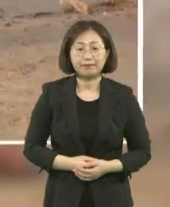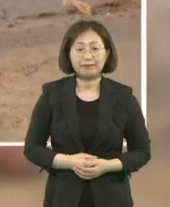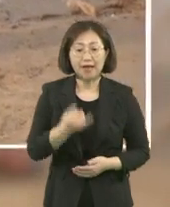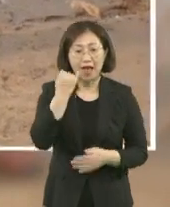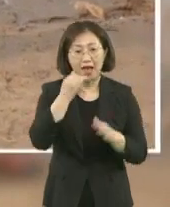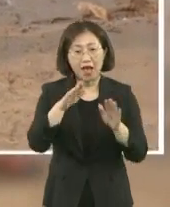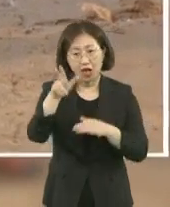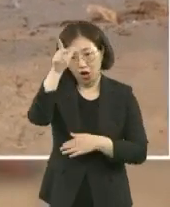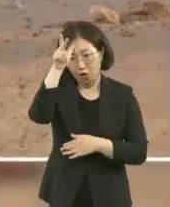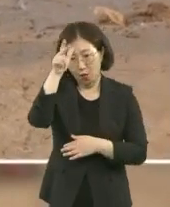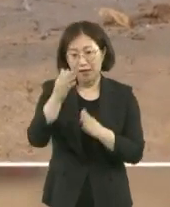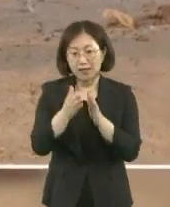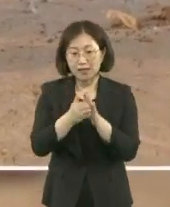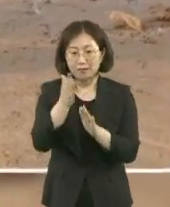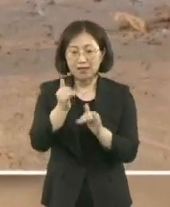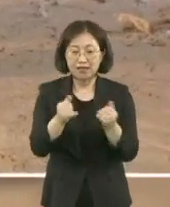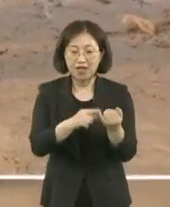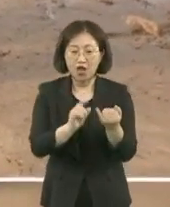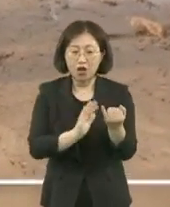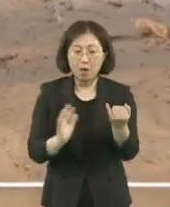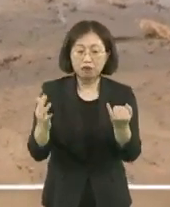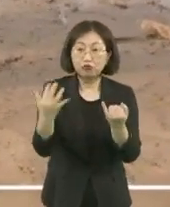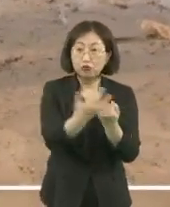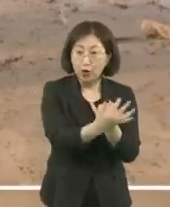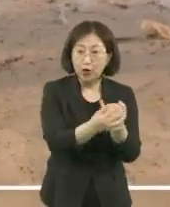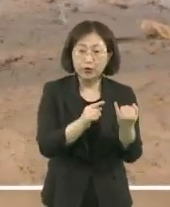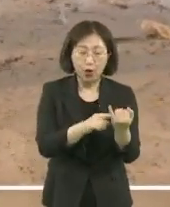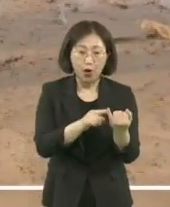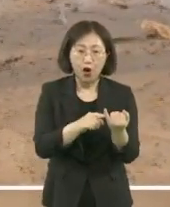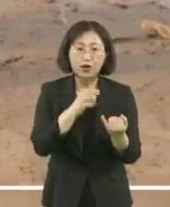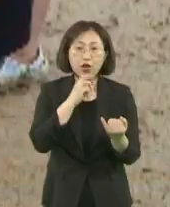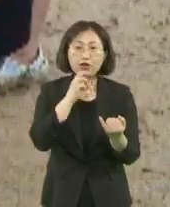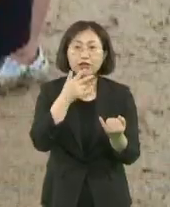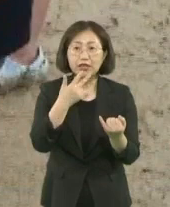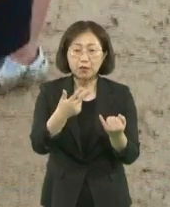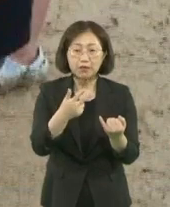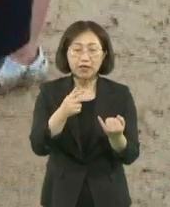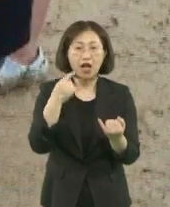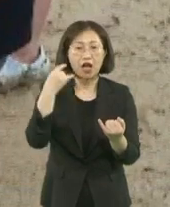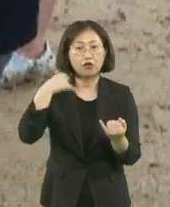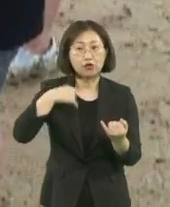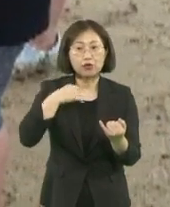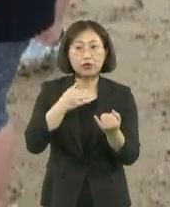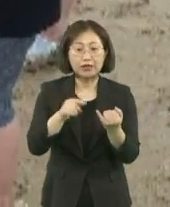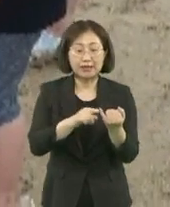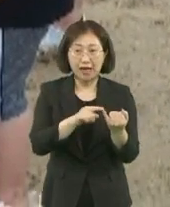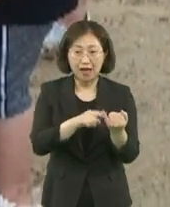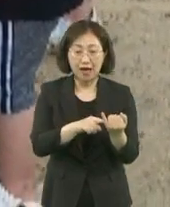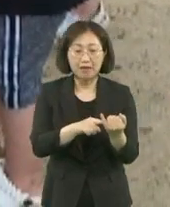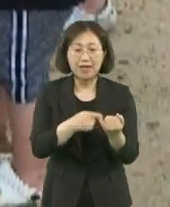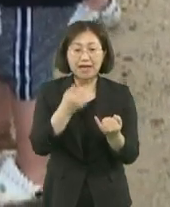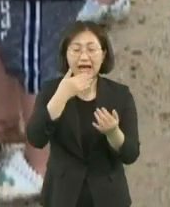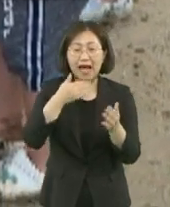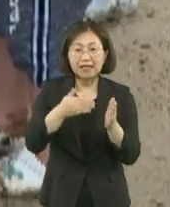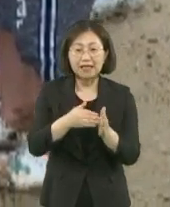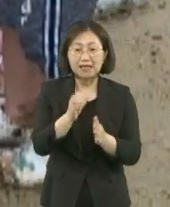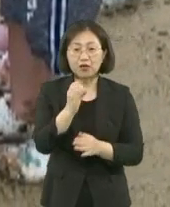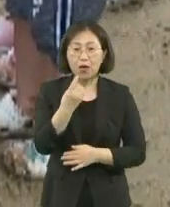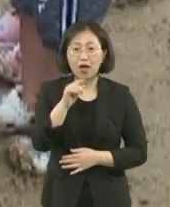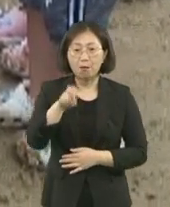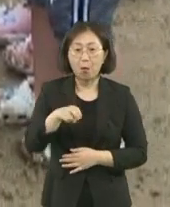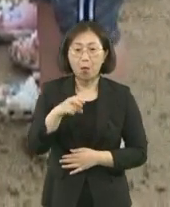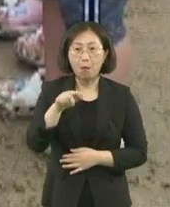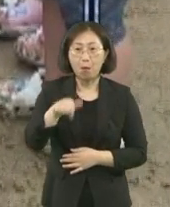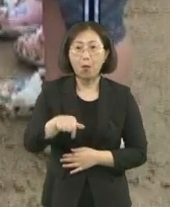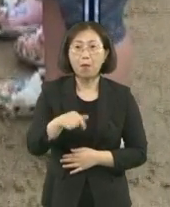해경과 시민들이 한데 모여 한 여성을 둘러싸고 있습니다. 37살 중국인 관광객 A씨가 당진 외목마을 앞바다에 빠진